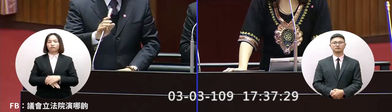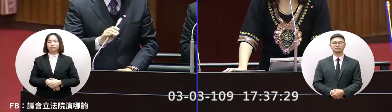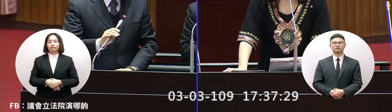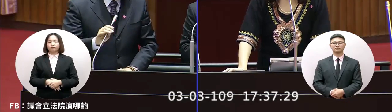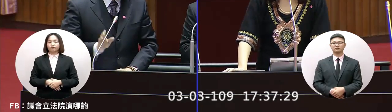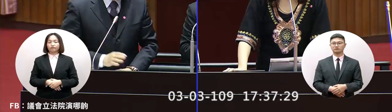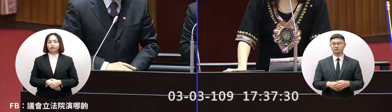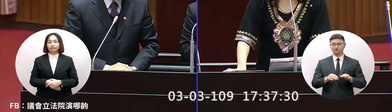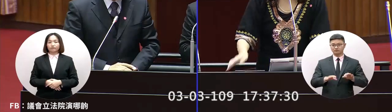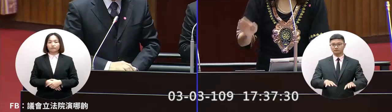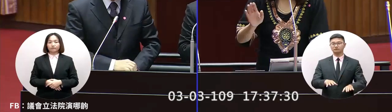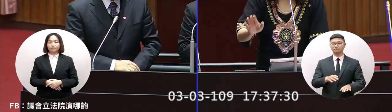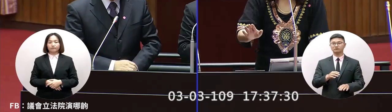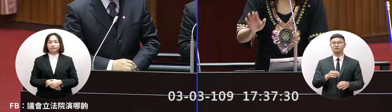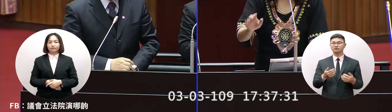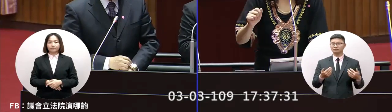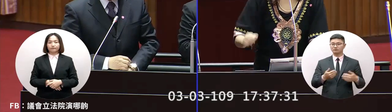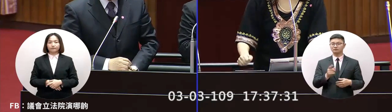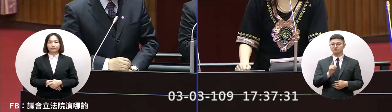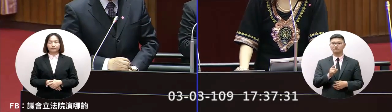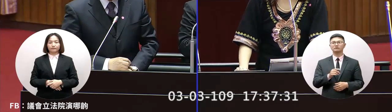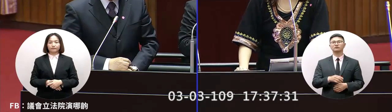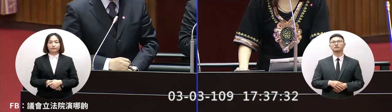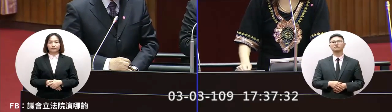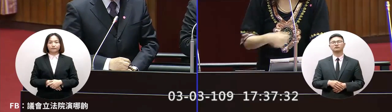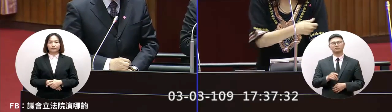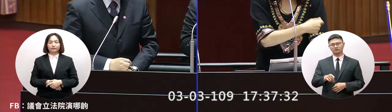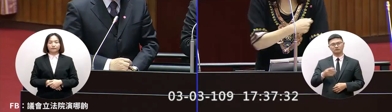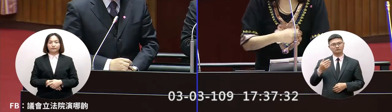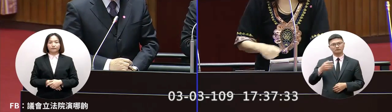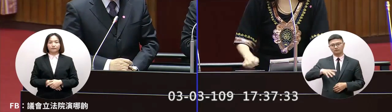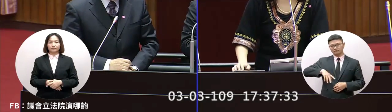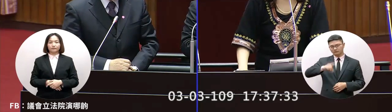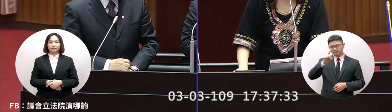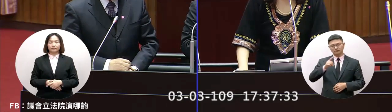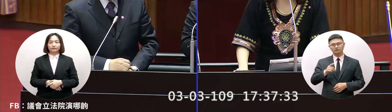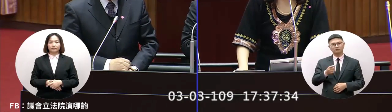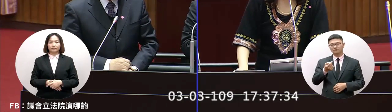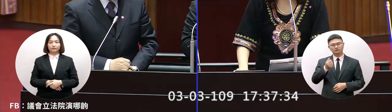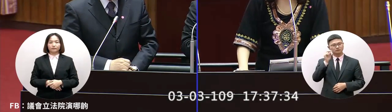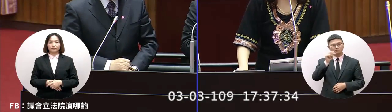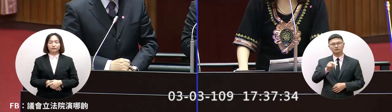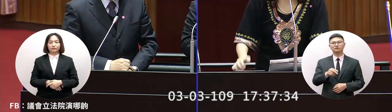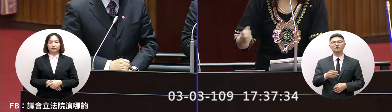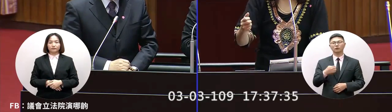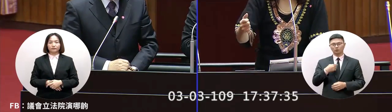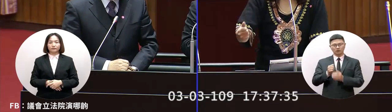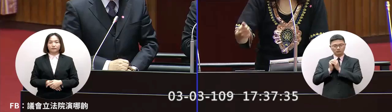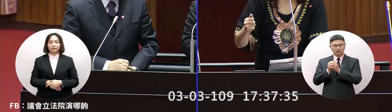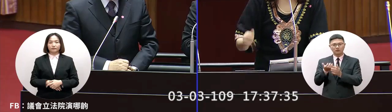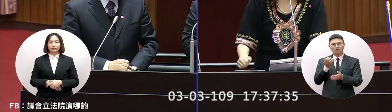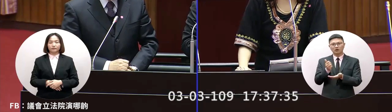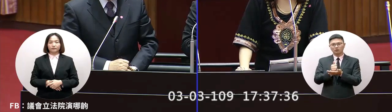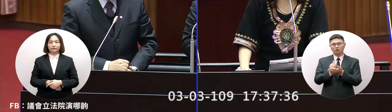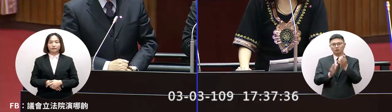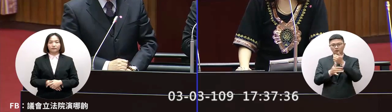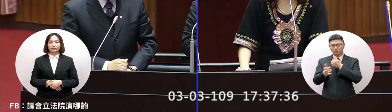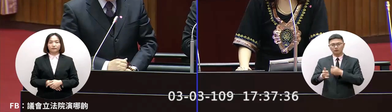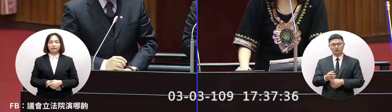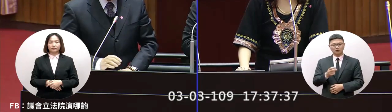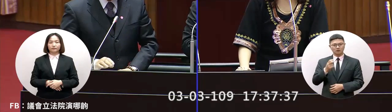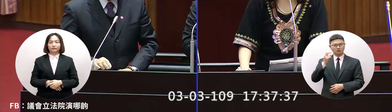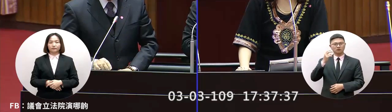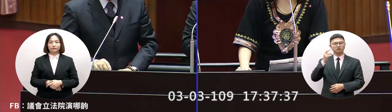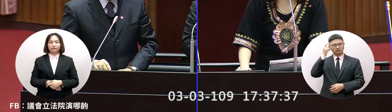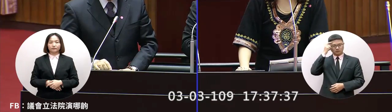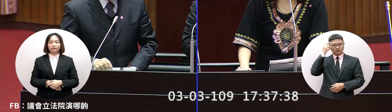安尼啦，就是说哈。这也是一个史上很罕见的，我是很佩服刚刚我们翁从军委员，然后这个坚守这样的一个